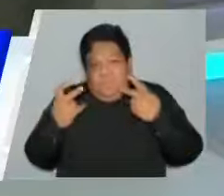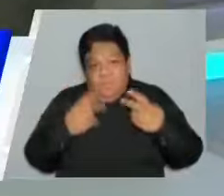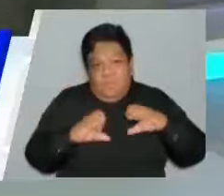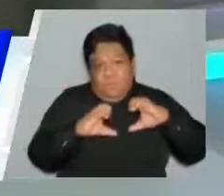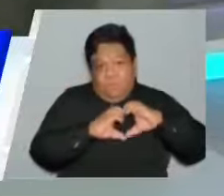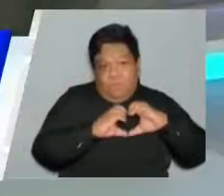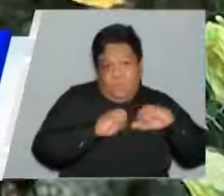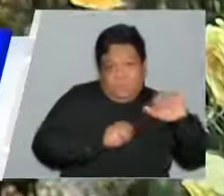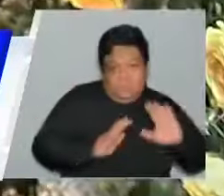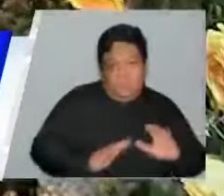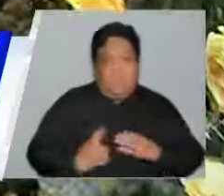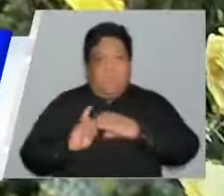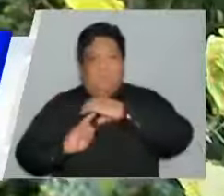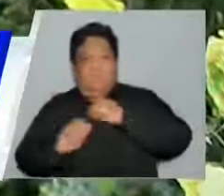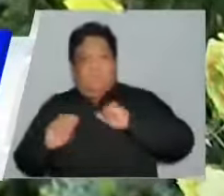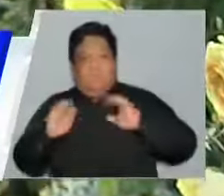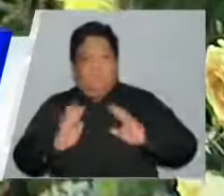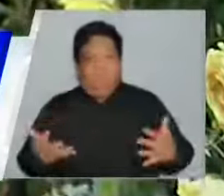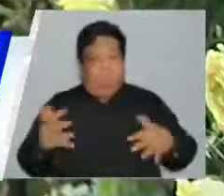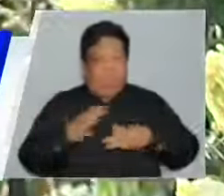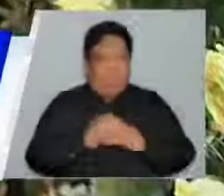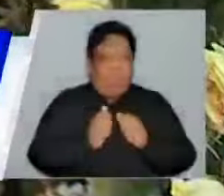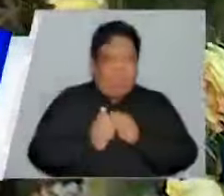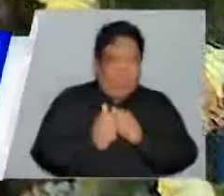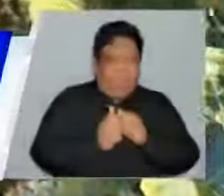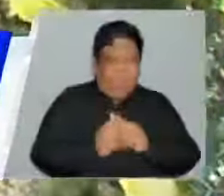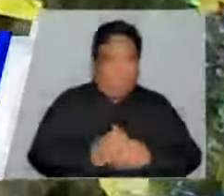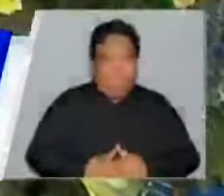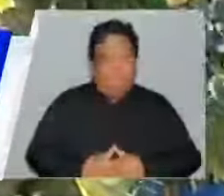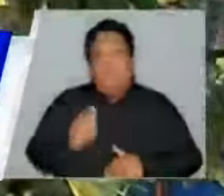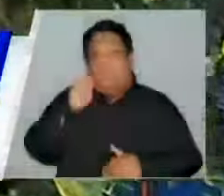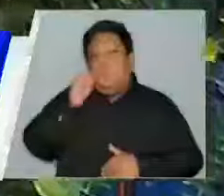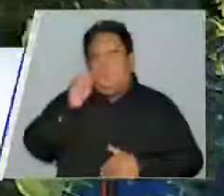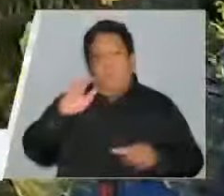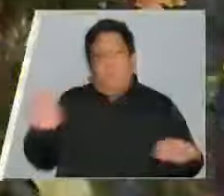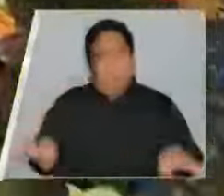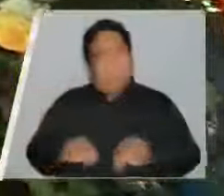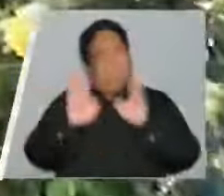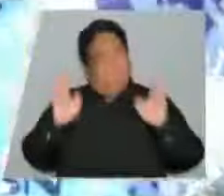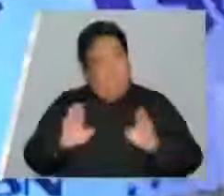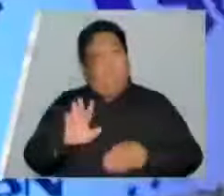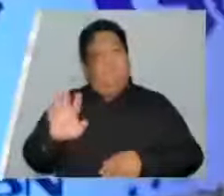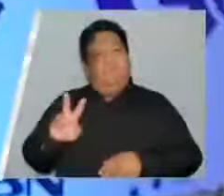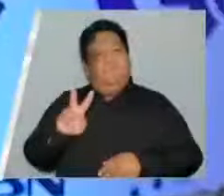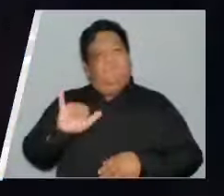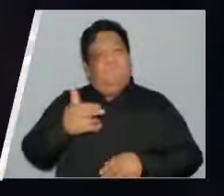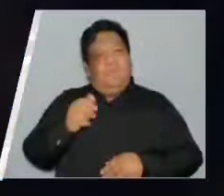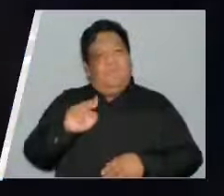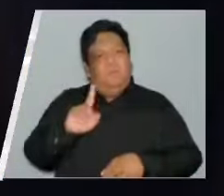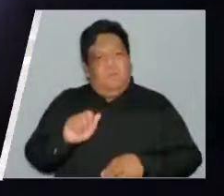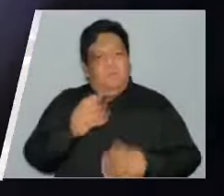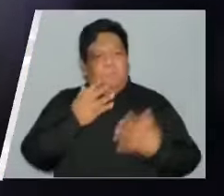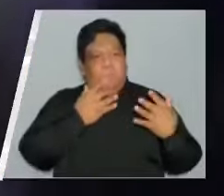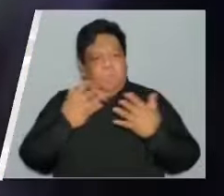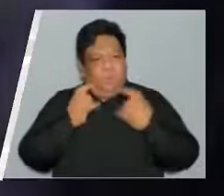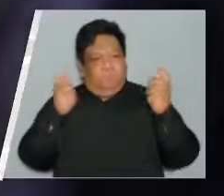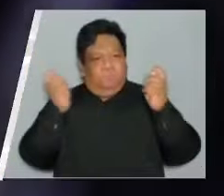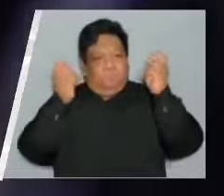na magsasama-sama. Kasama rin bukas ang birthday celebration ni Ann Kabogabol Vice Ganda. Ilan daw sa wish ni